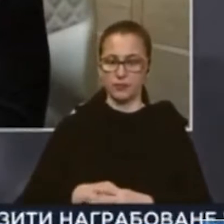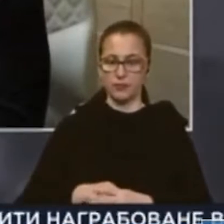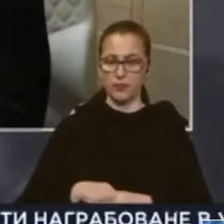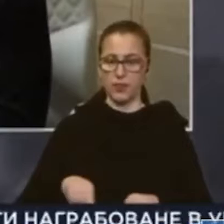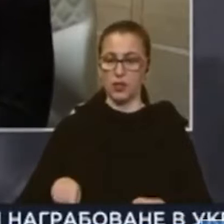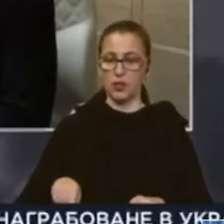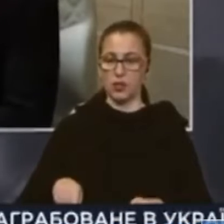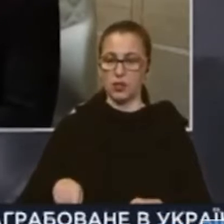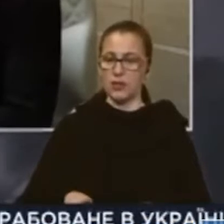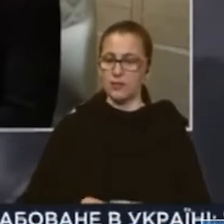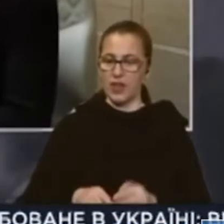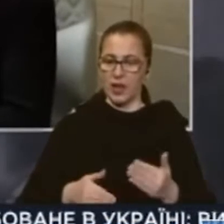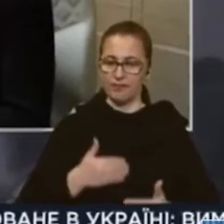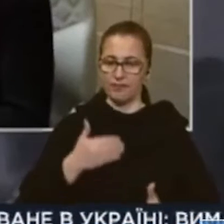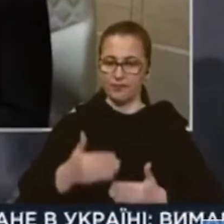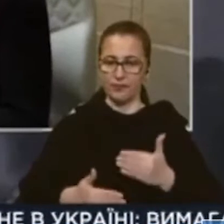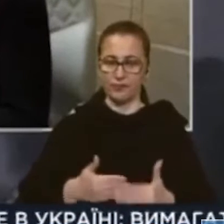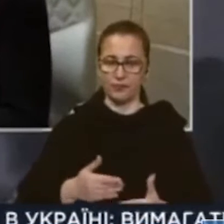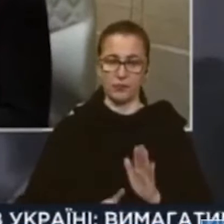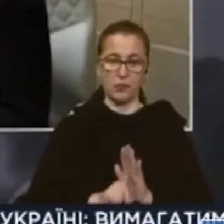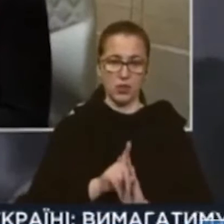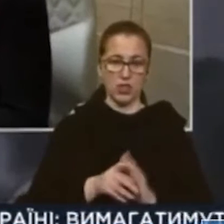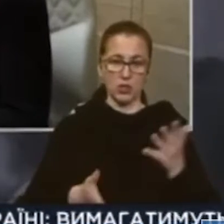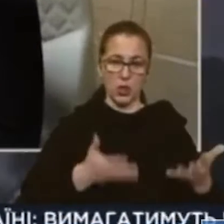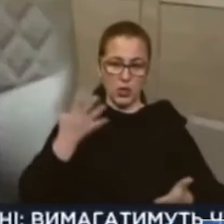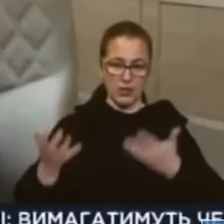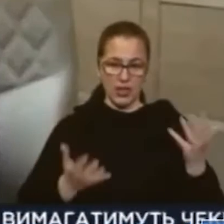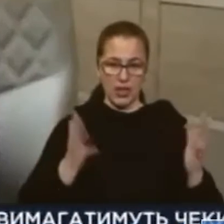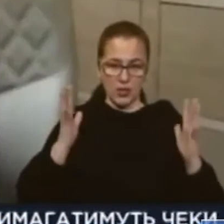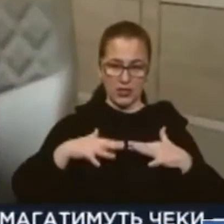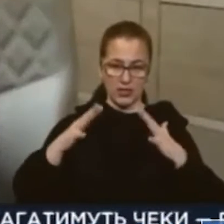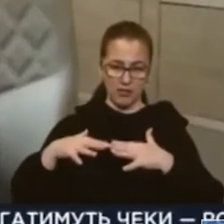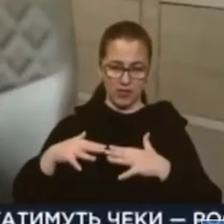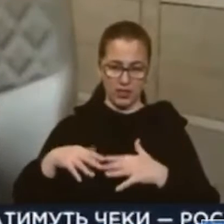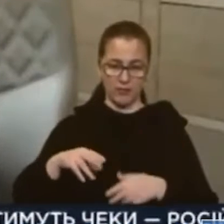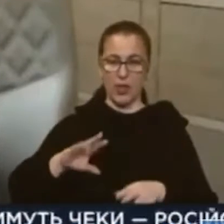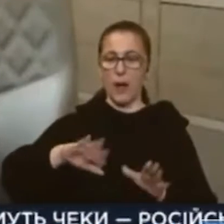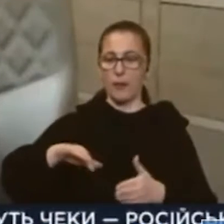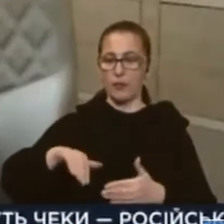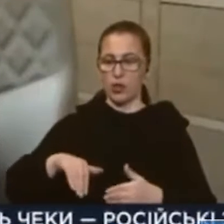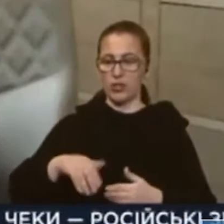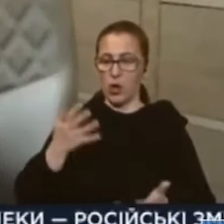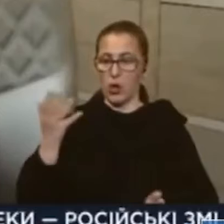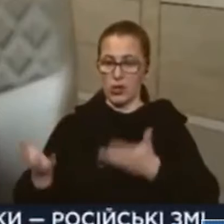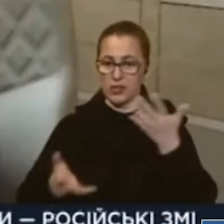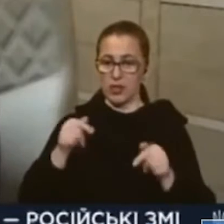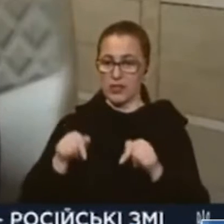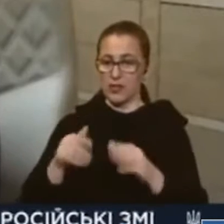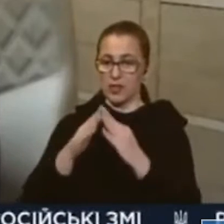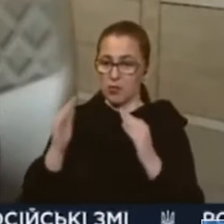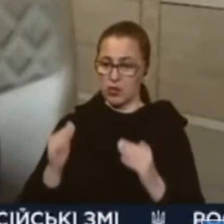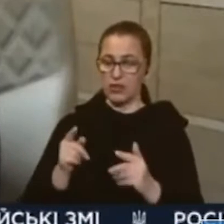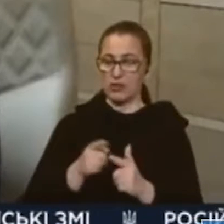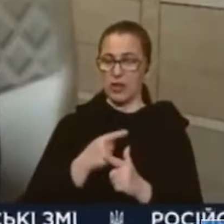Дивіться, тут іде така послідовність. Спочатку розбираються завали, потім розбираються ті будинки,